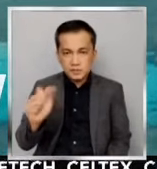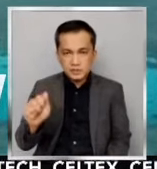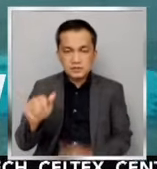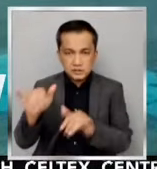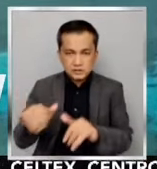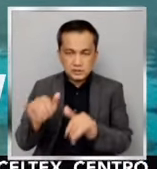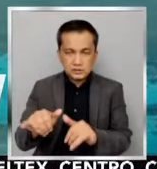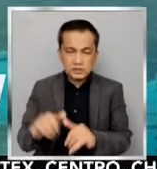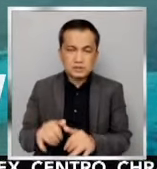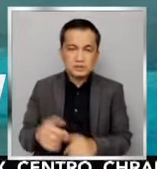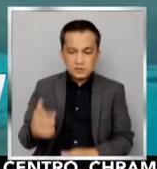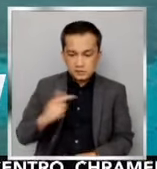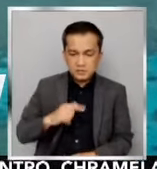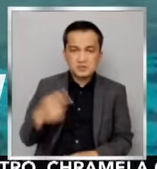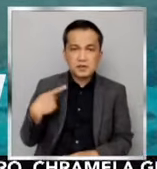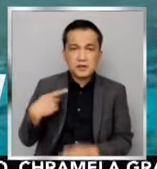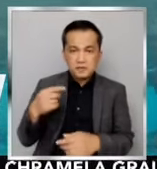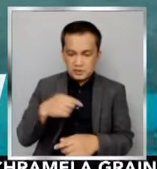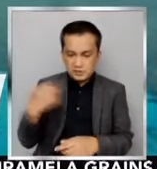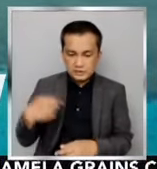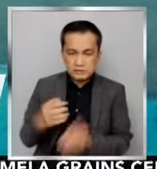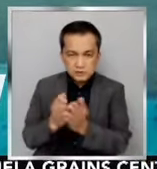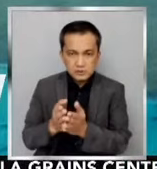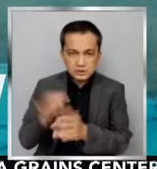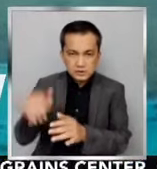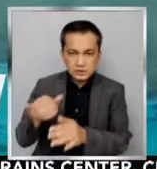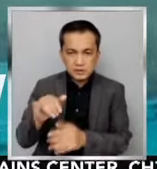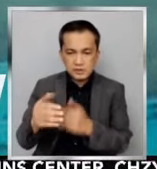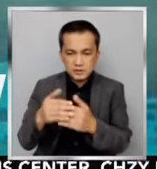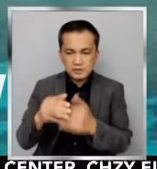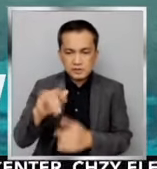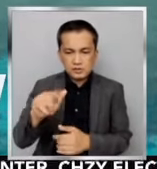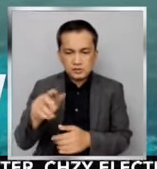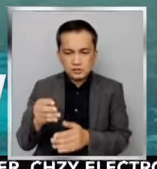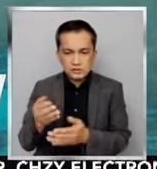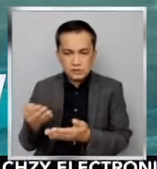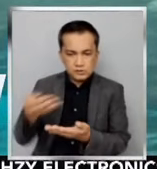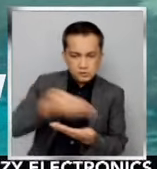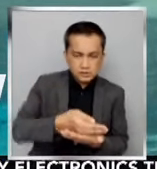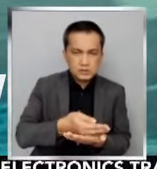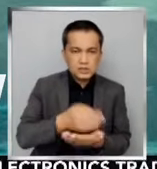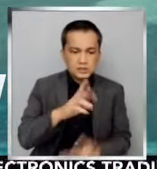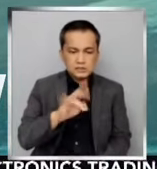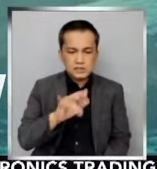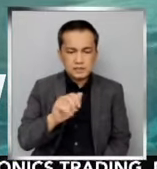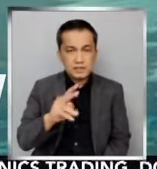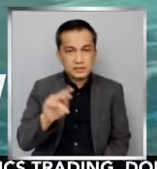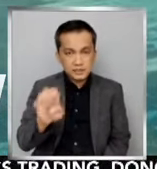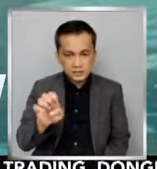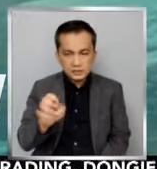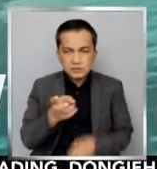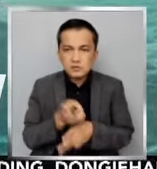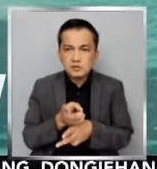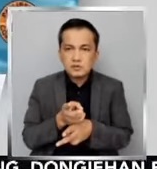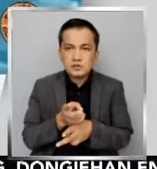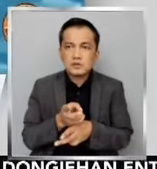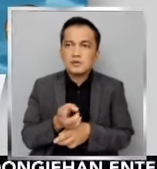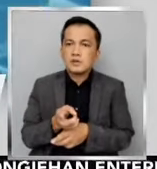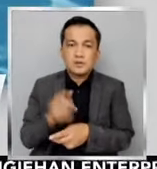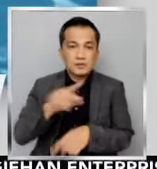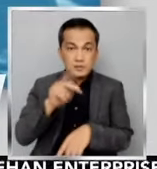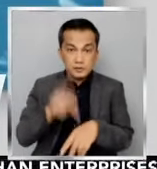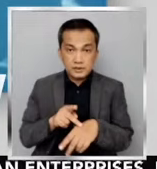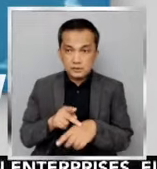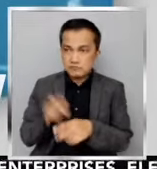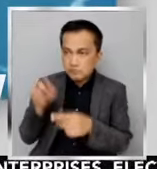malapit sa Ayungin Shoal kung saan sadyang isinadsad ang BRP Sierra Madre para magsilbing outpost ng Pilipinas. Ayon